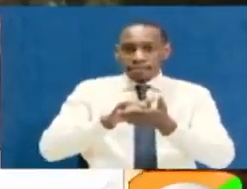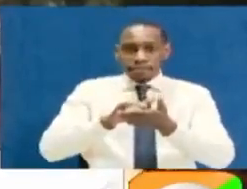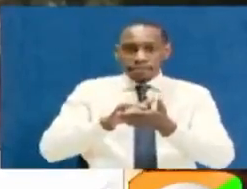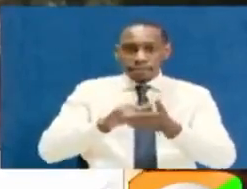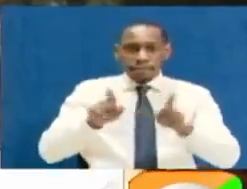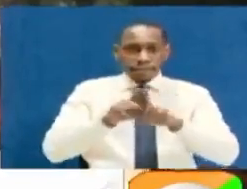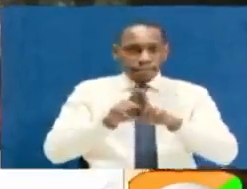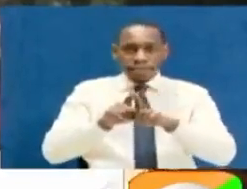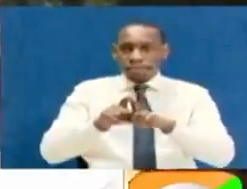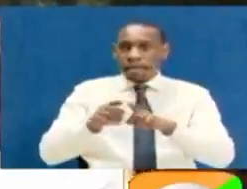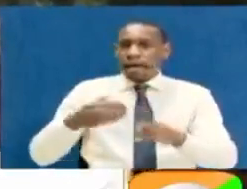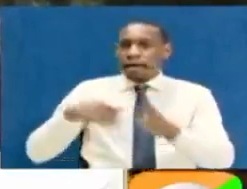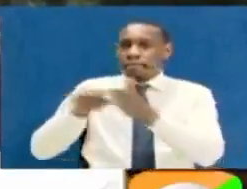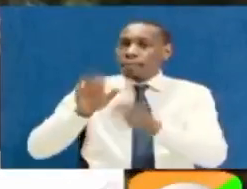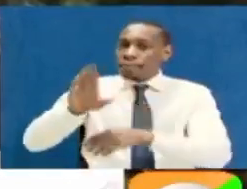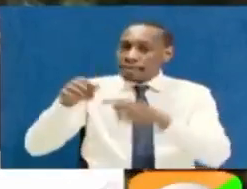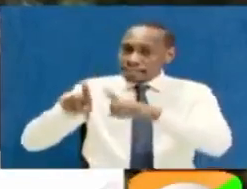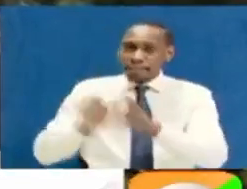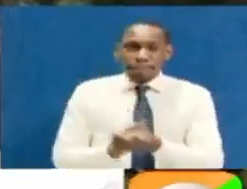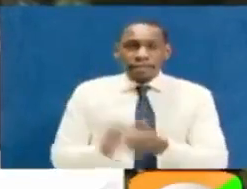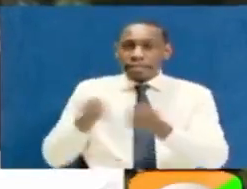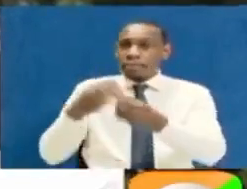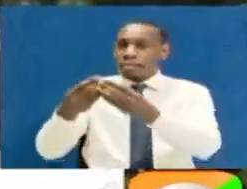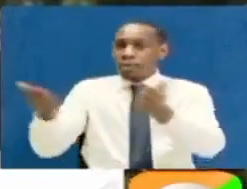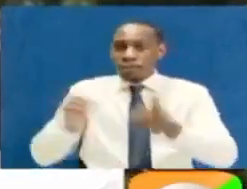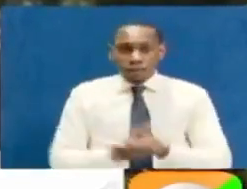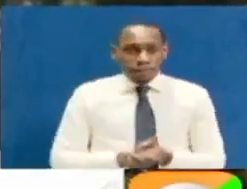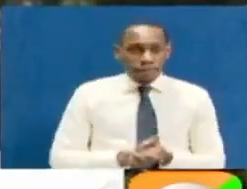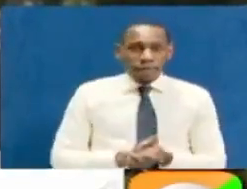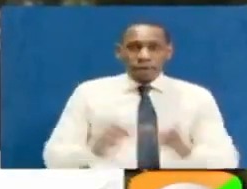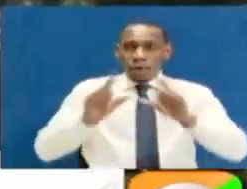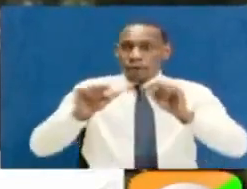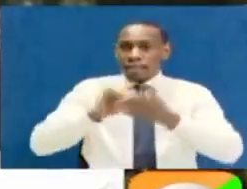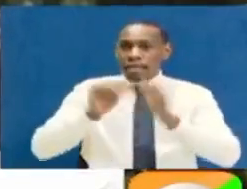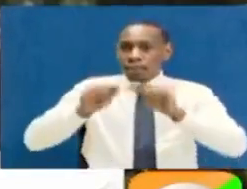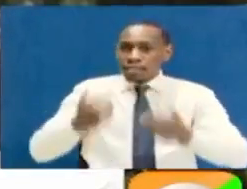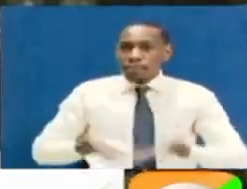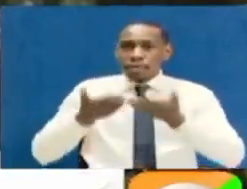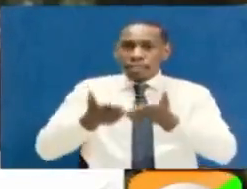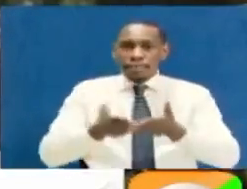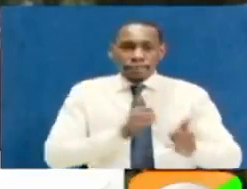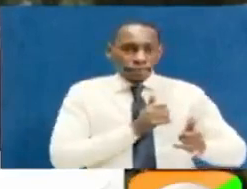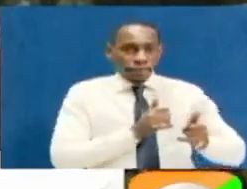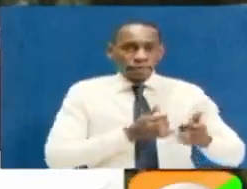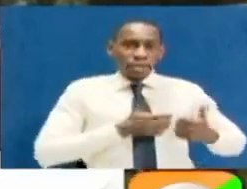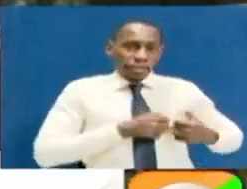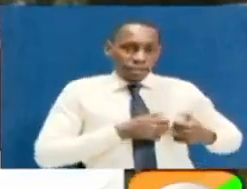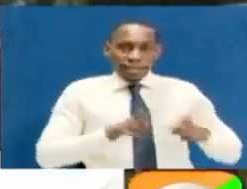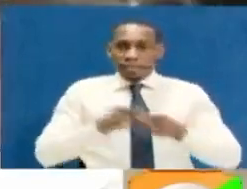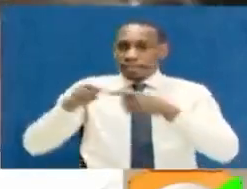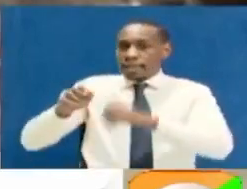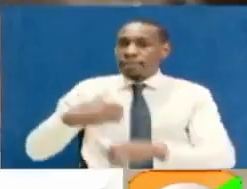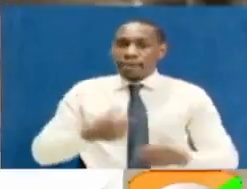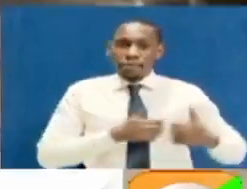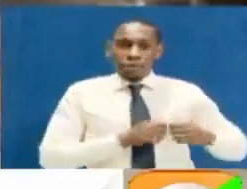yeye tego kwa nyumbani pia ipo, lakini pia hawezi yagua. Asema atakupa kama atakampenzi yeye mpenzi mwenyewe